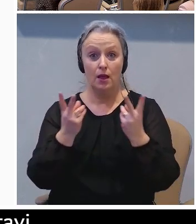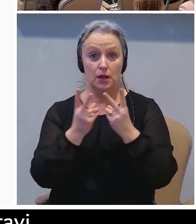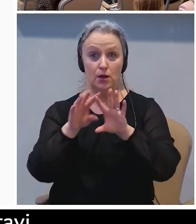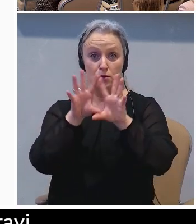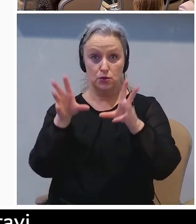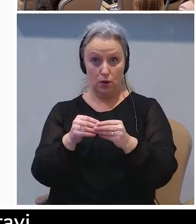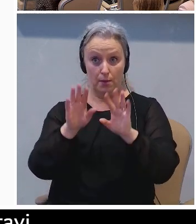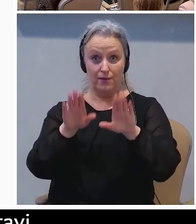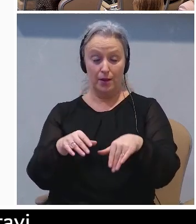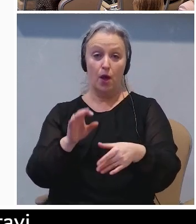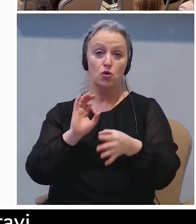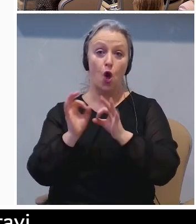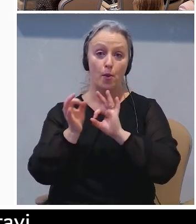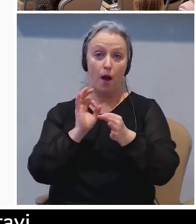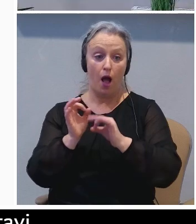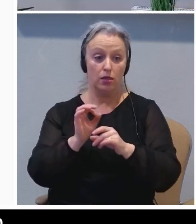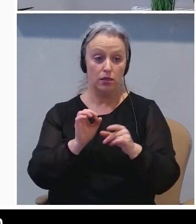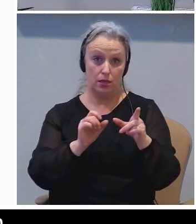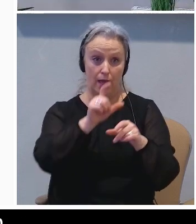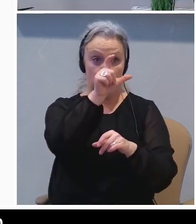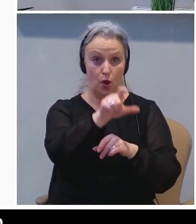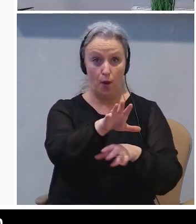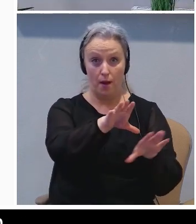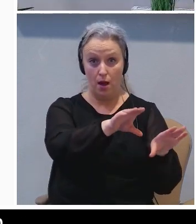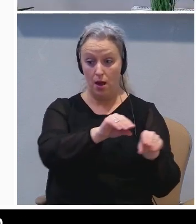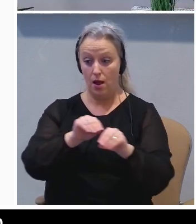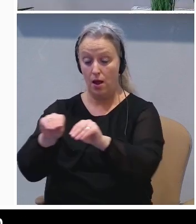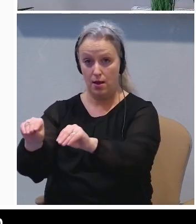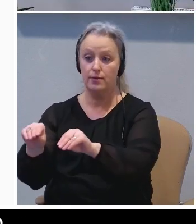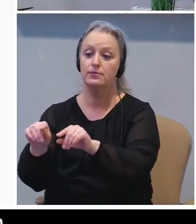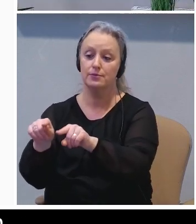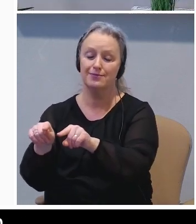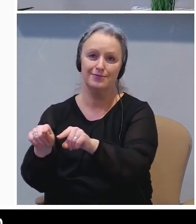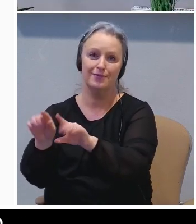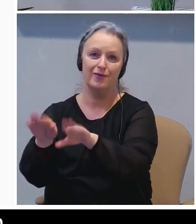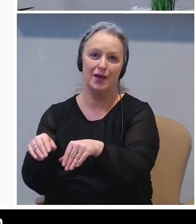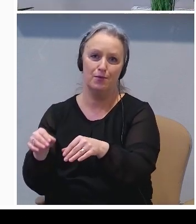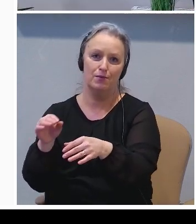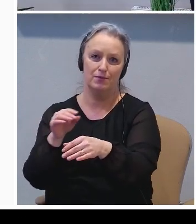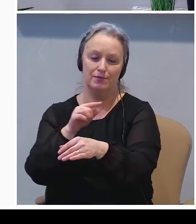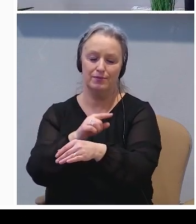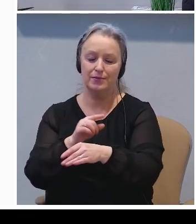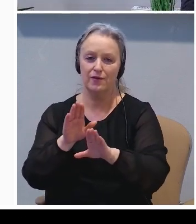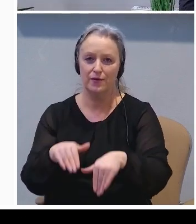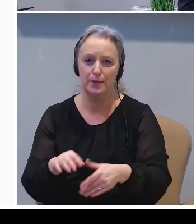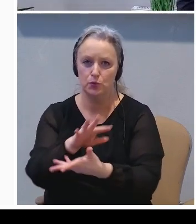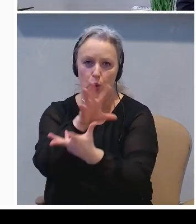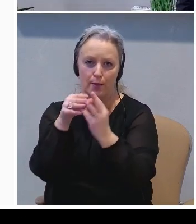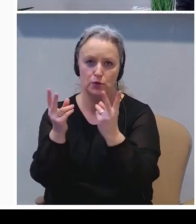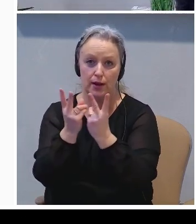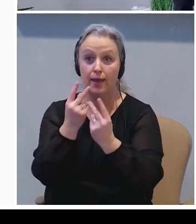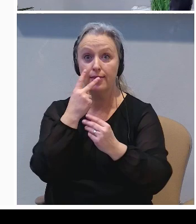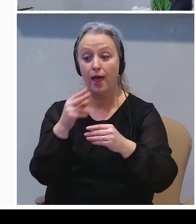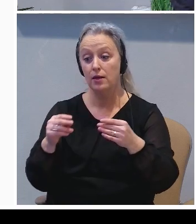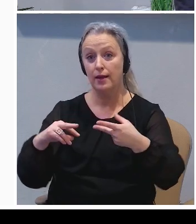anda normaalse doonori piiratud ensüümid. Näete, et pärast geeniteraapiat oli